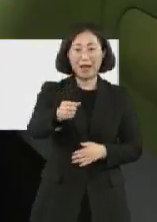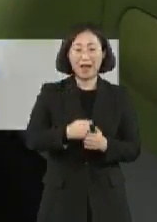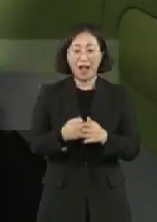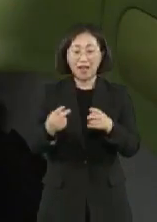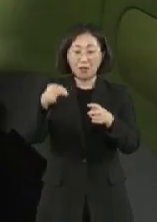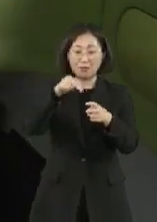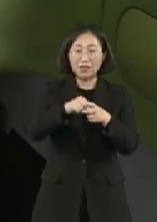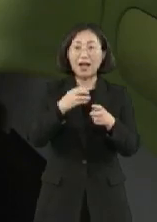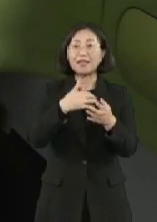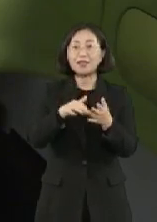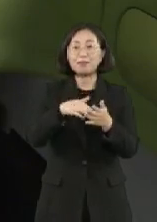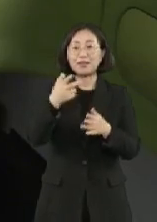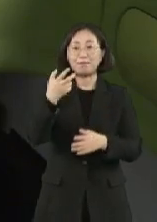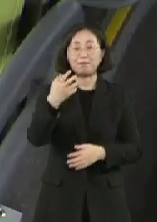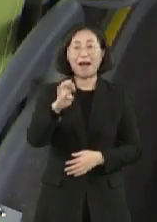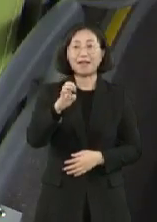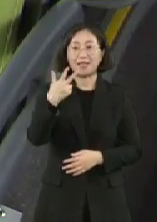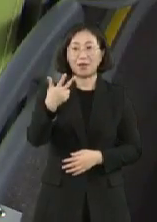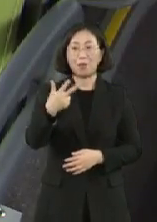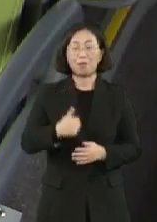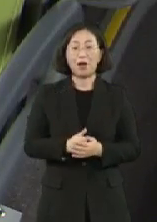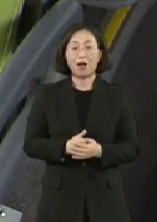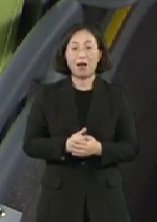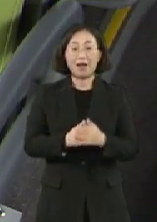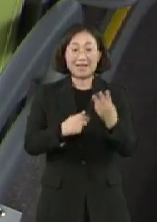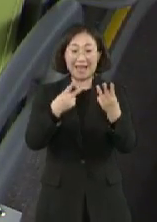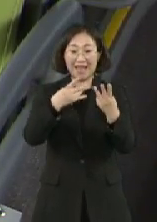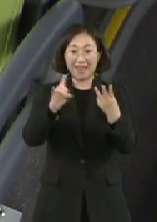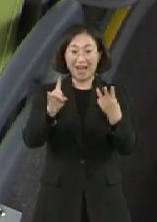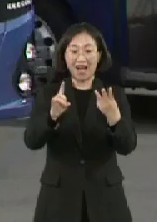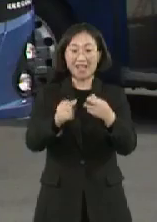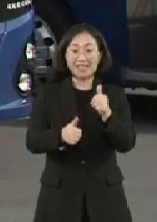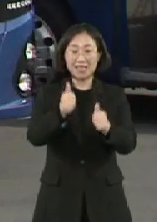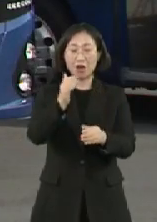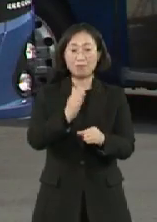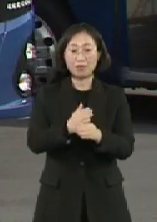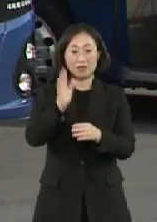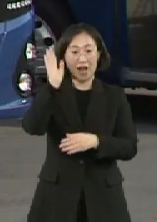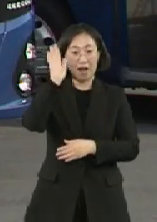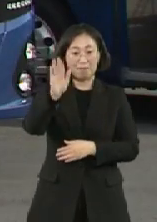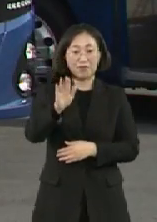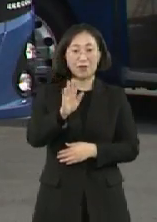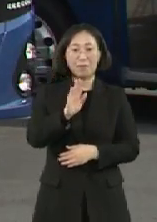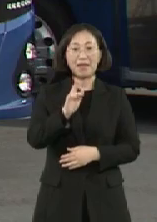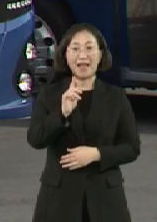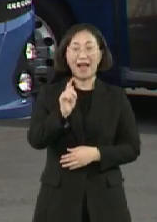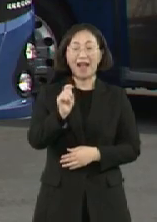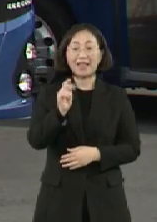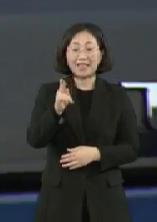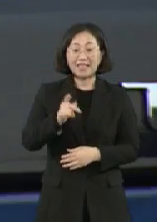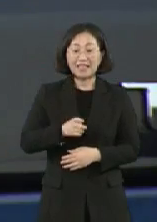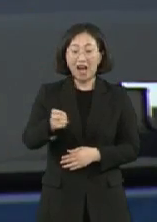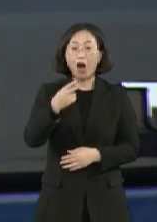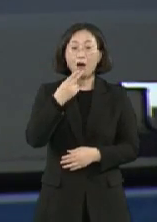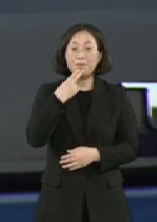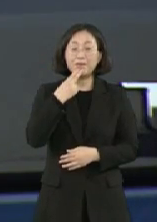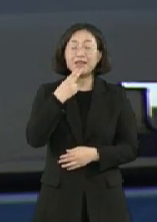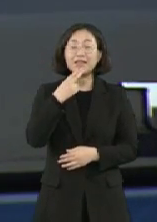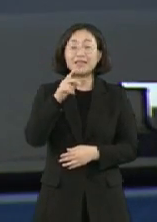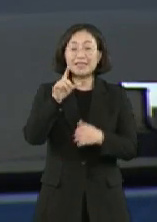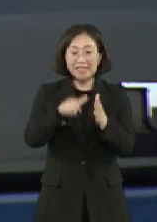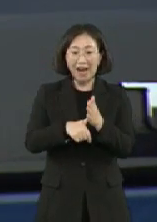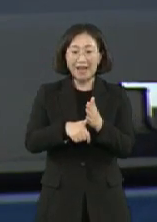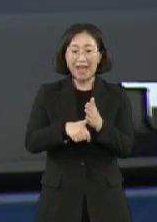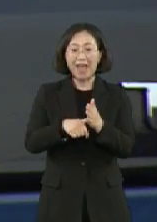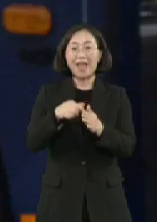탑승 가능 인원은 모두 47명. 현재 석대가 테스트 중인데 앞으로 BRT 수요의 일부를 자율주행 차량이 맡게